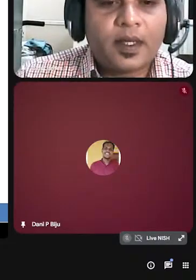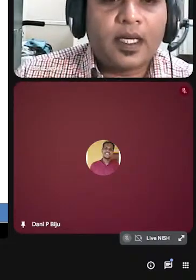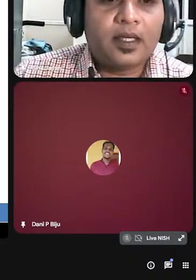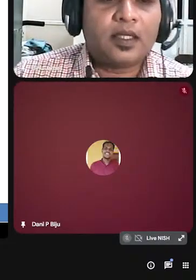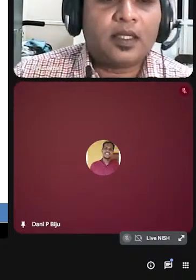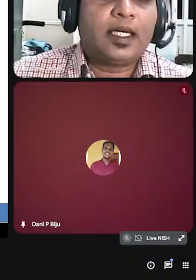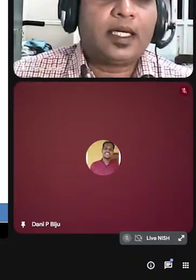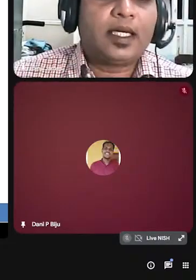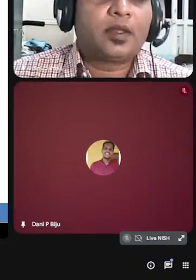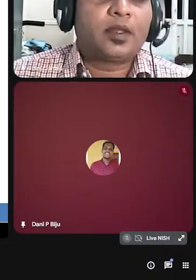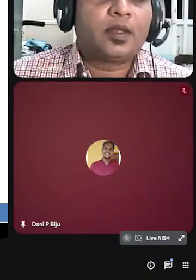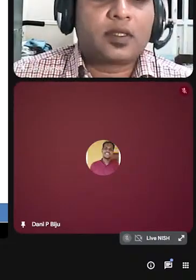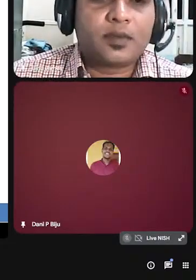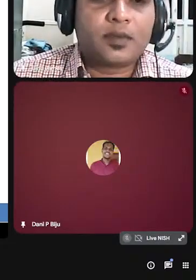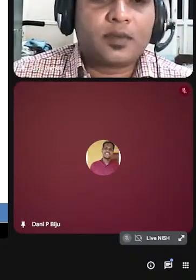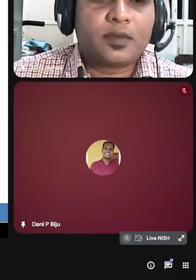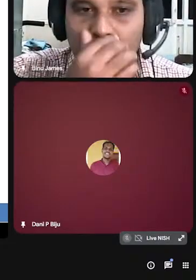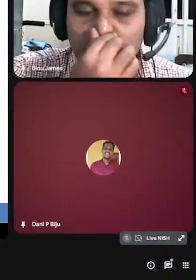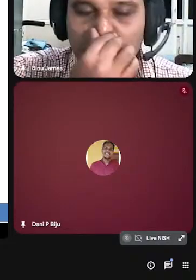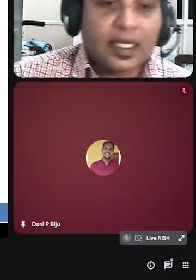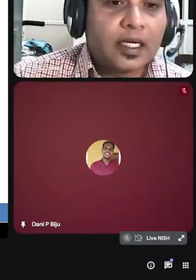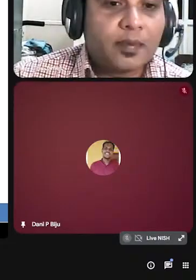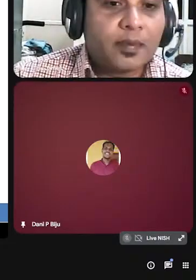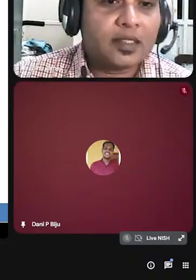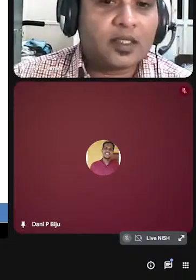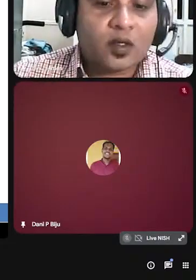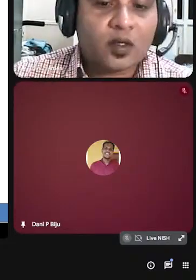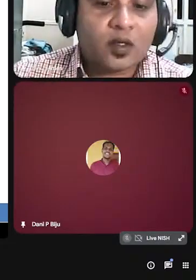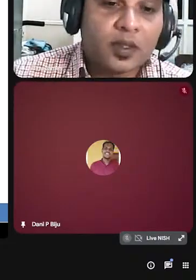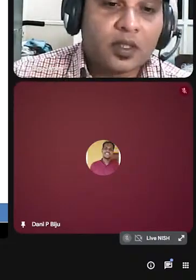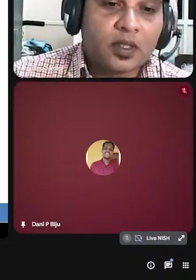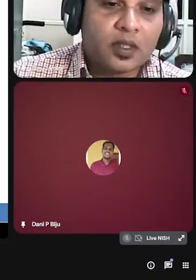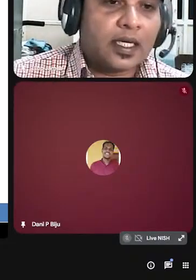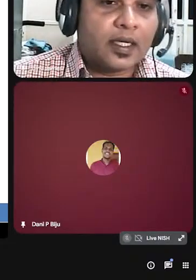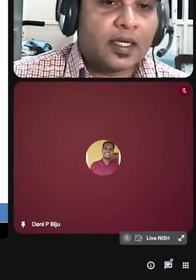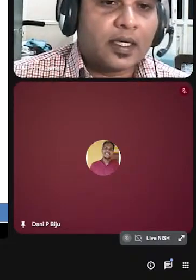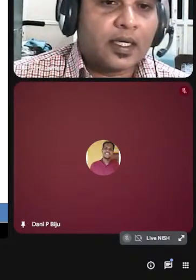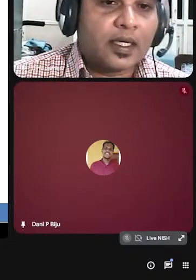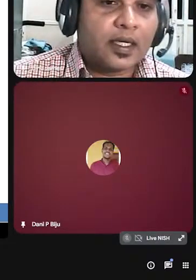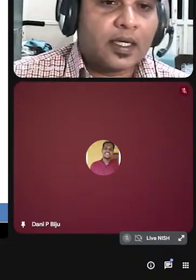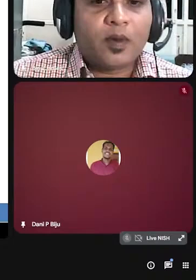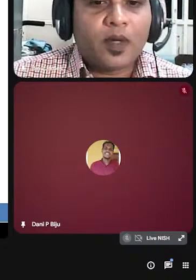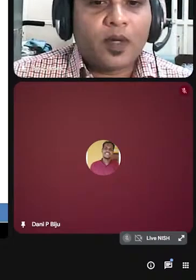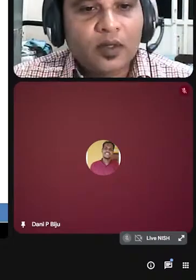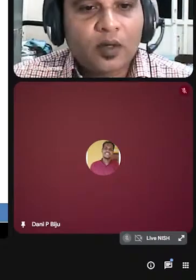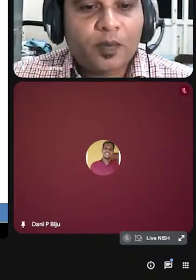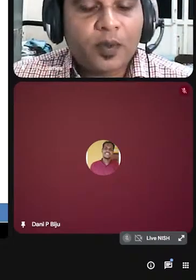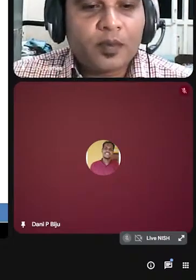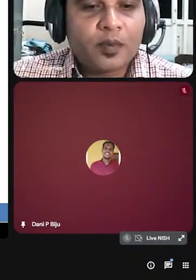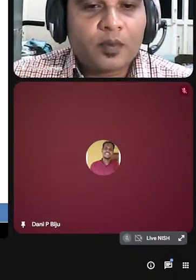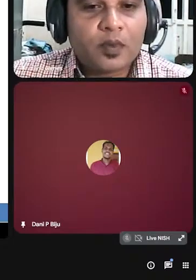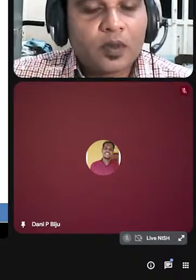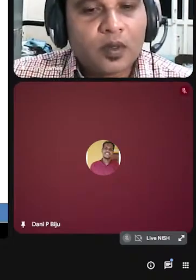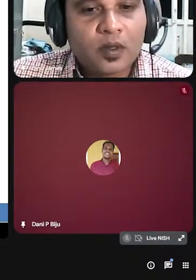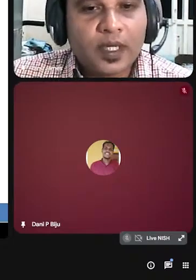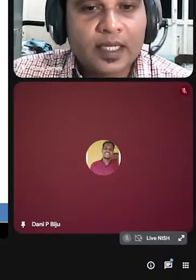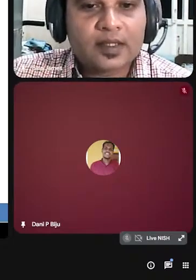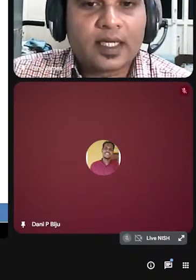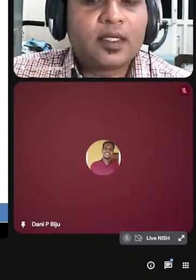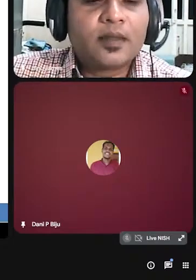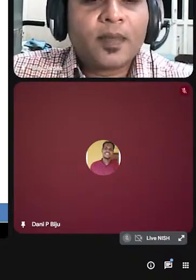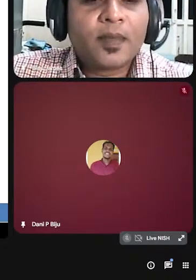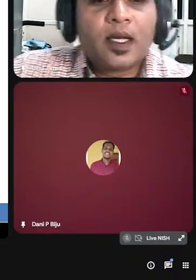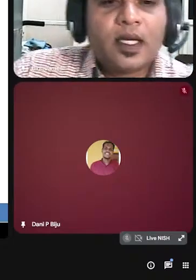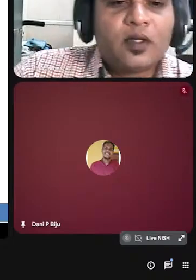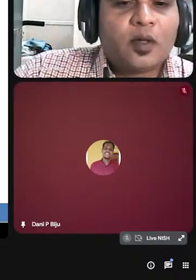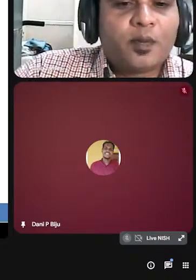അപ്പൊ നമ്മുടെ ഇന്നത്തെ ലക്ഷ്യം നമ്മൾ സംസാരിച്ചു. എന്താണ് പാർക്കിൻസൺസ് രോഗം എന്ന് മനസ്സിലാക്കുക, അപ്പോൾ ഇതോടൊപ്പം നെക്സ്റ്റ്